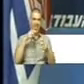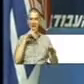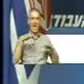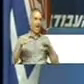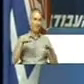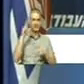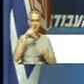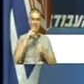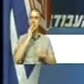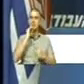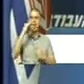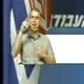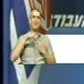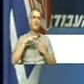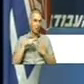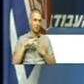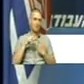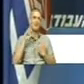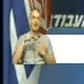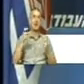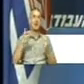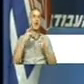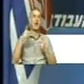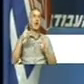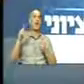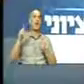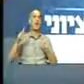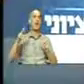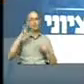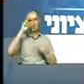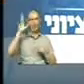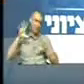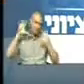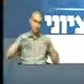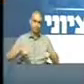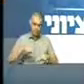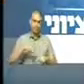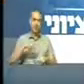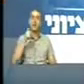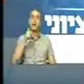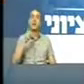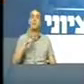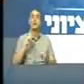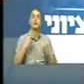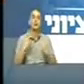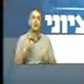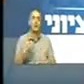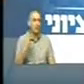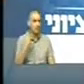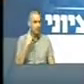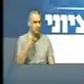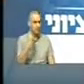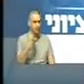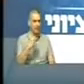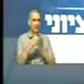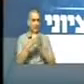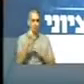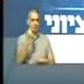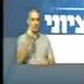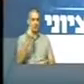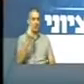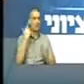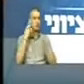ונוער הגבעות ולה פמיליה השתלטו הרחוב והשתלטו ראש הממשלה. בוא נעצור לשנייה, נקשיב לו ונמשיך. זה היה